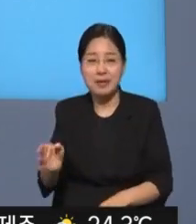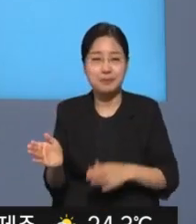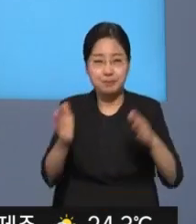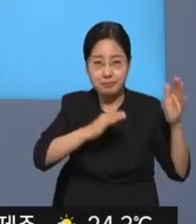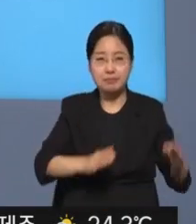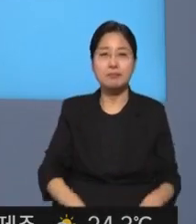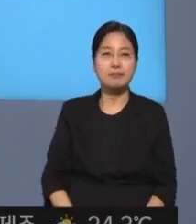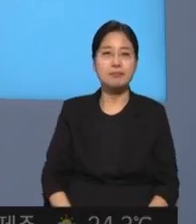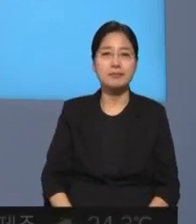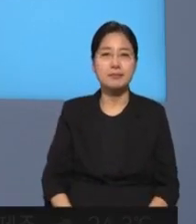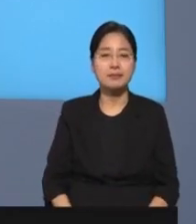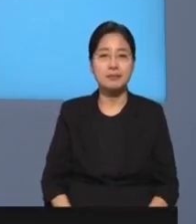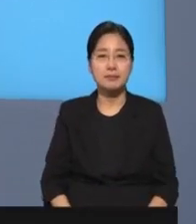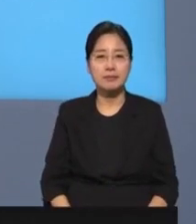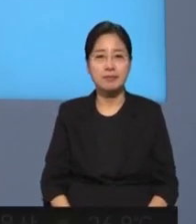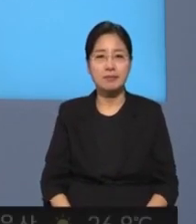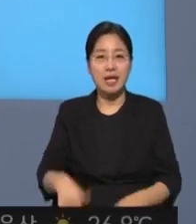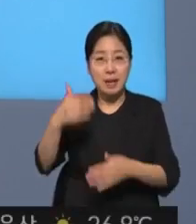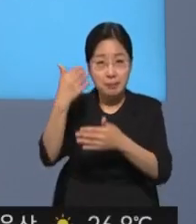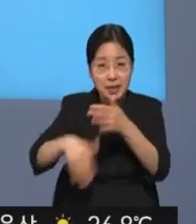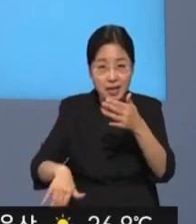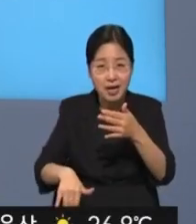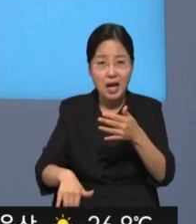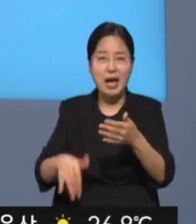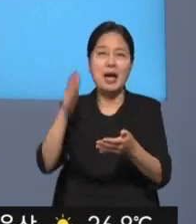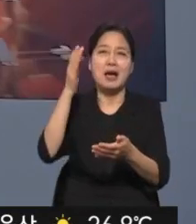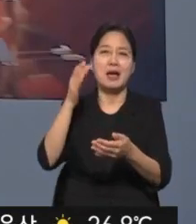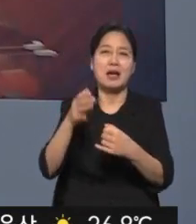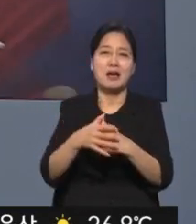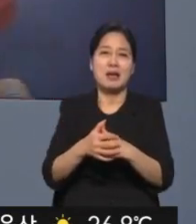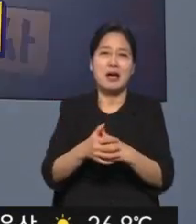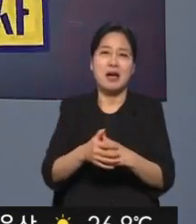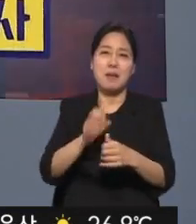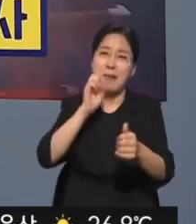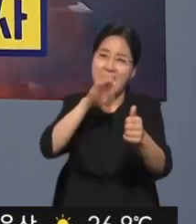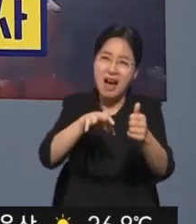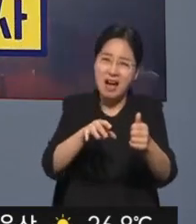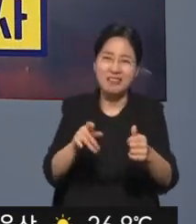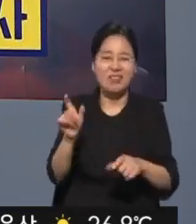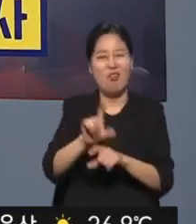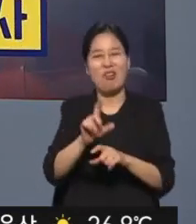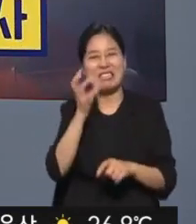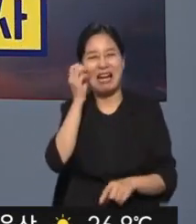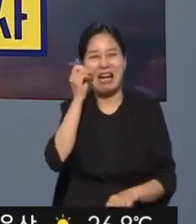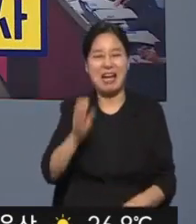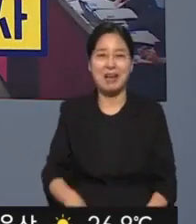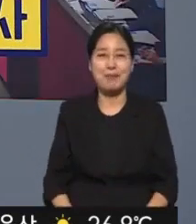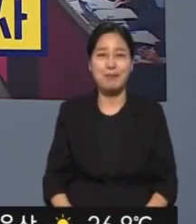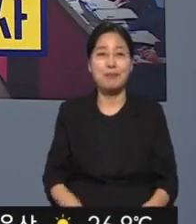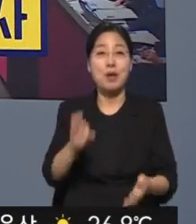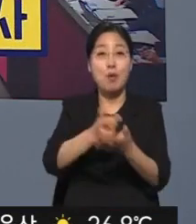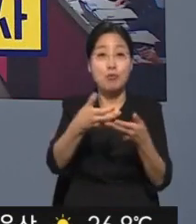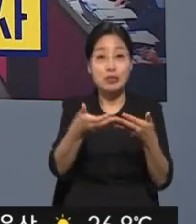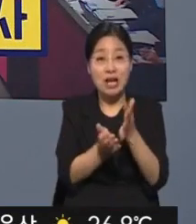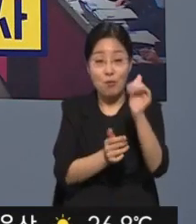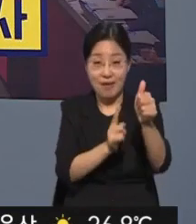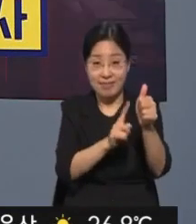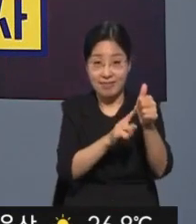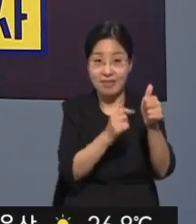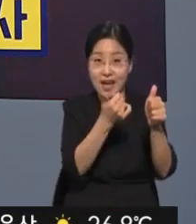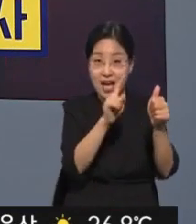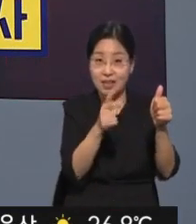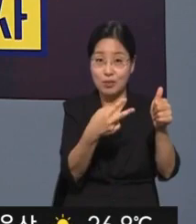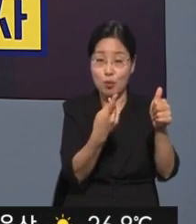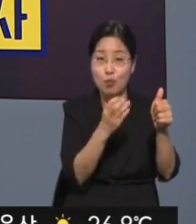보시죠. 빼달라 말라가 더 호들갑. 한동훈 법무부 장관이 여론조사에서 차기 대권 주자로 이름이 오르는